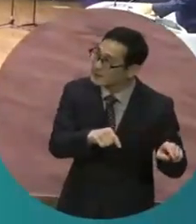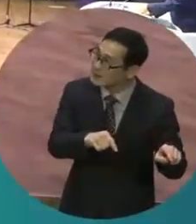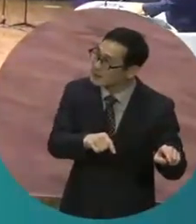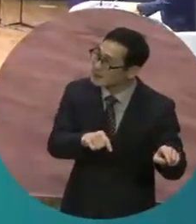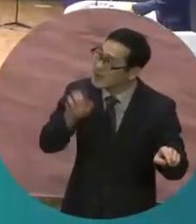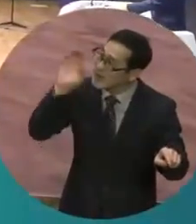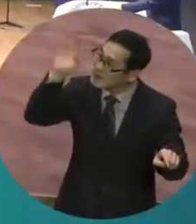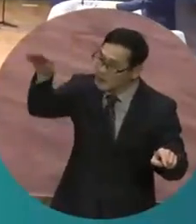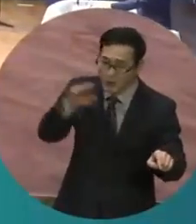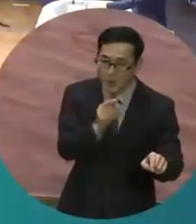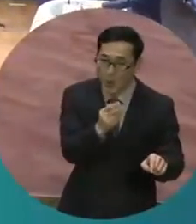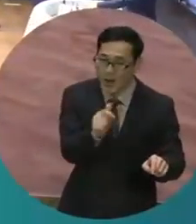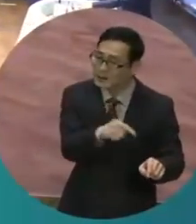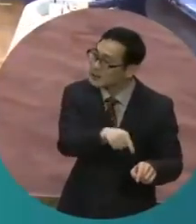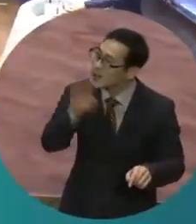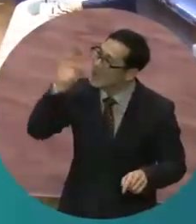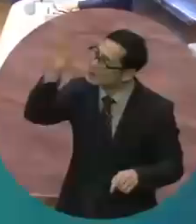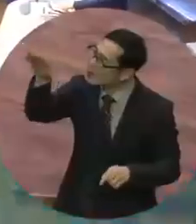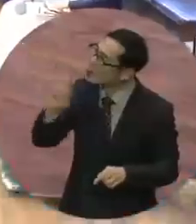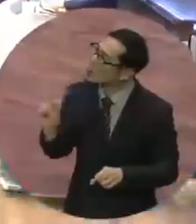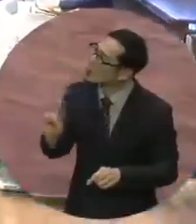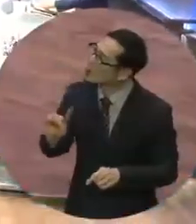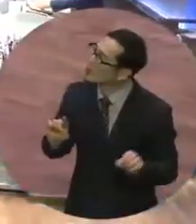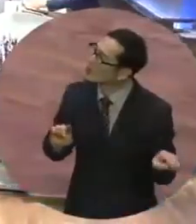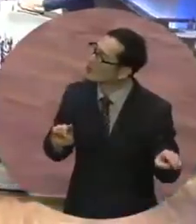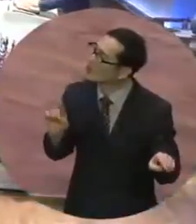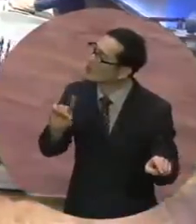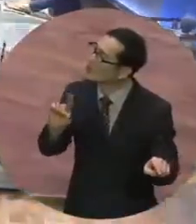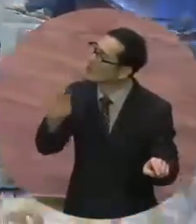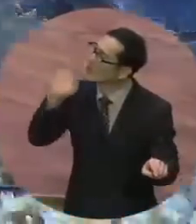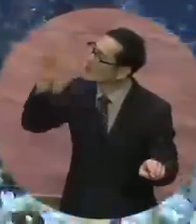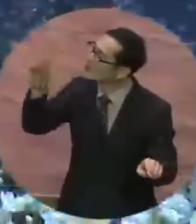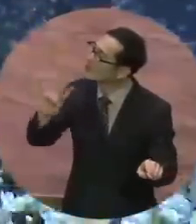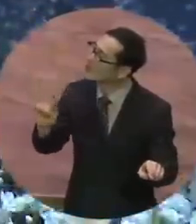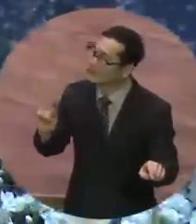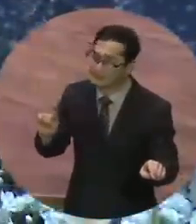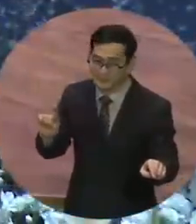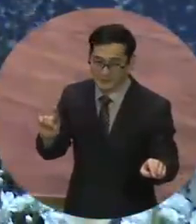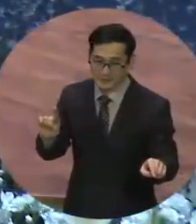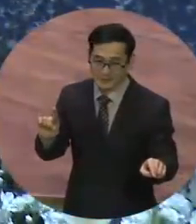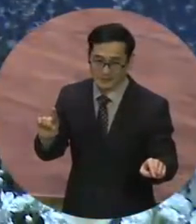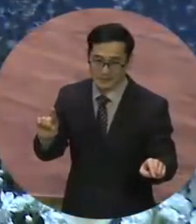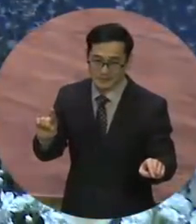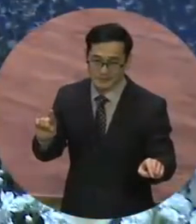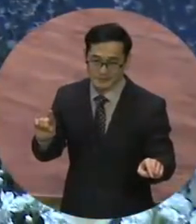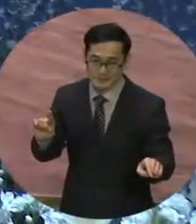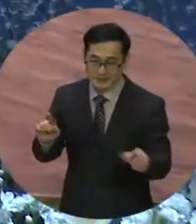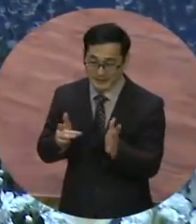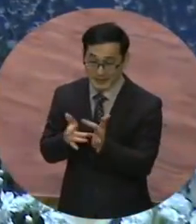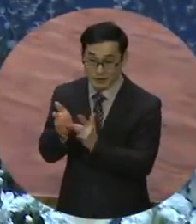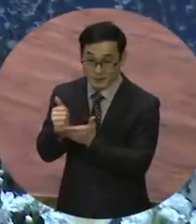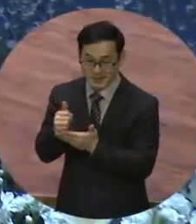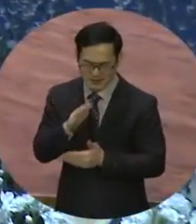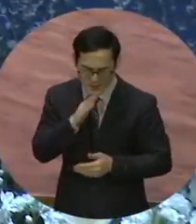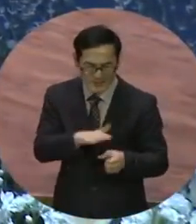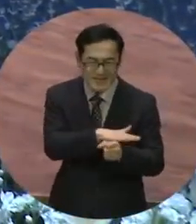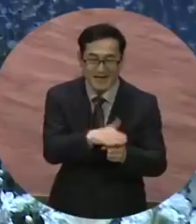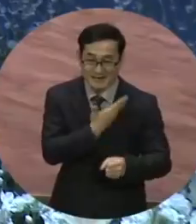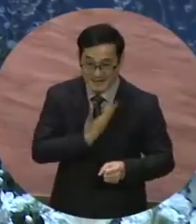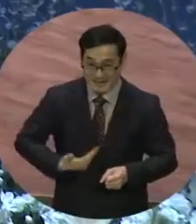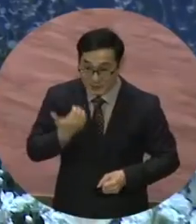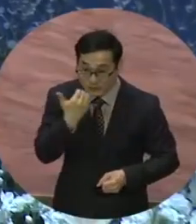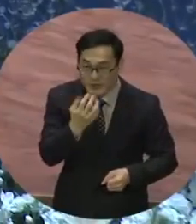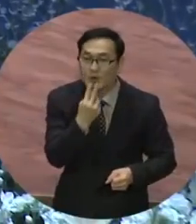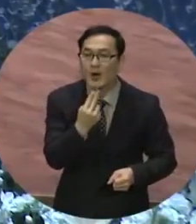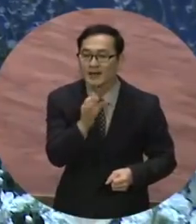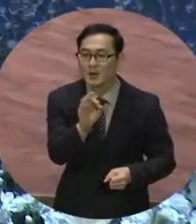되게 사옵나이까? 라는 질문이. 예수님의 이 사랑하시는 제자는 바로 요한입니다.